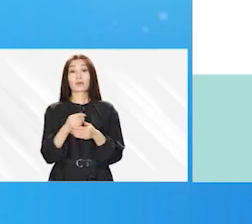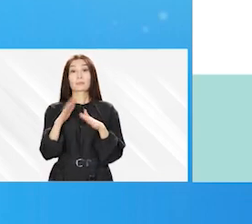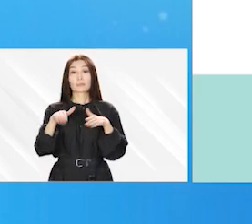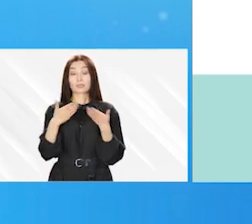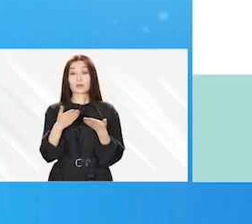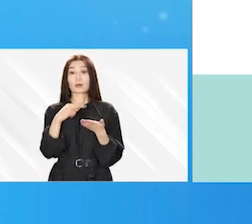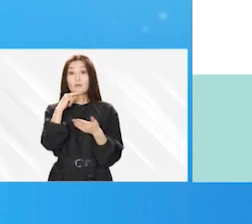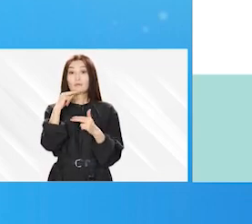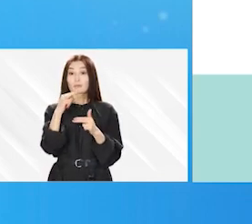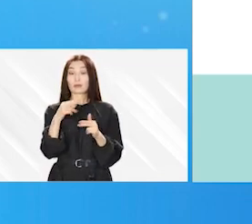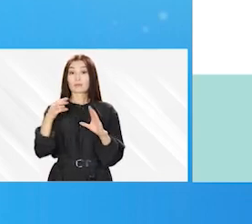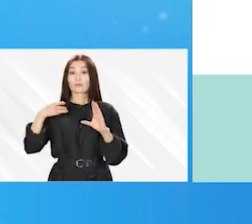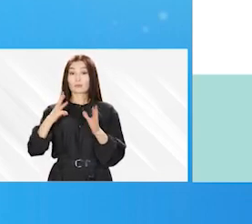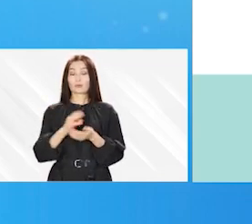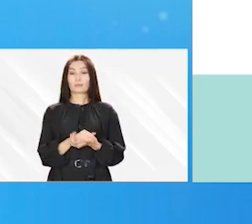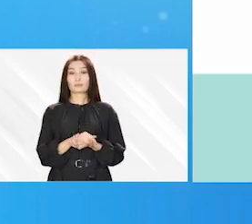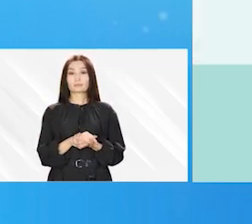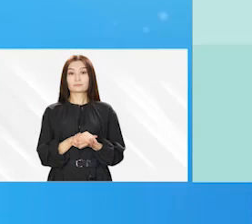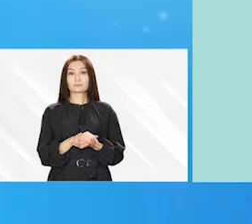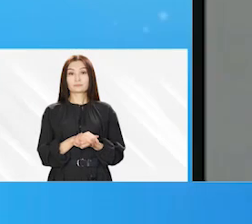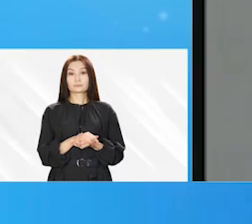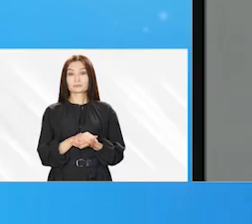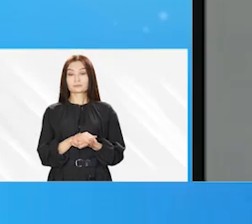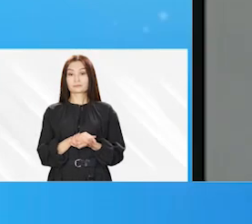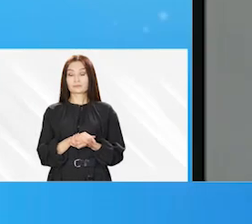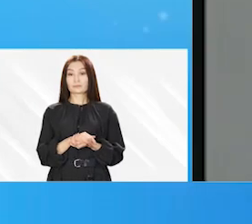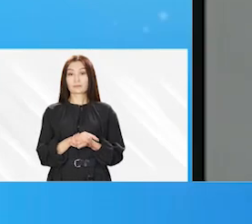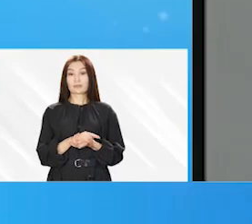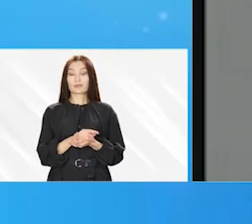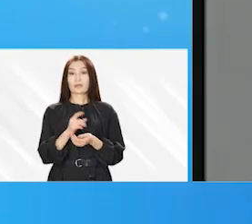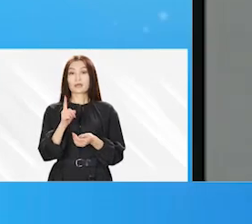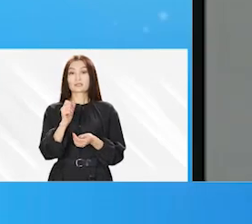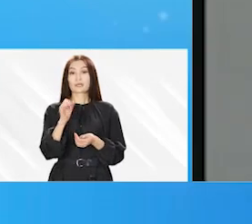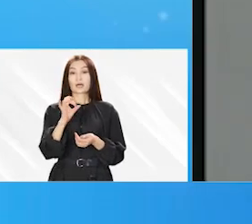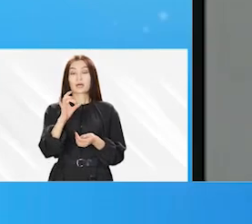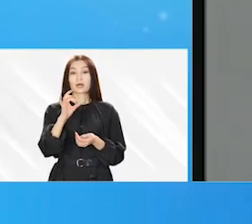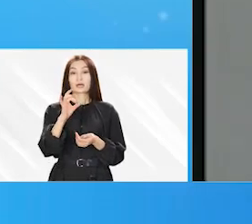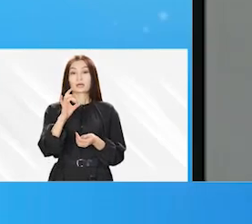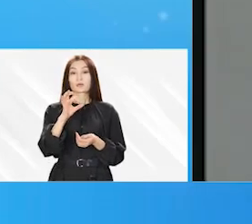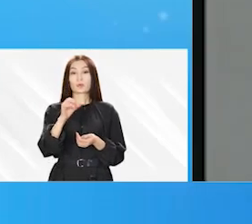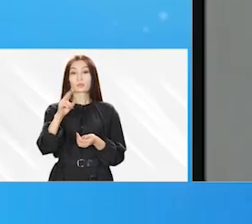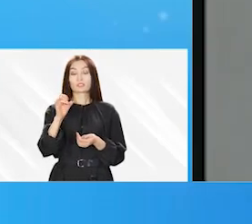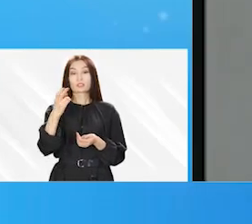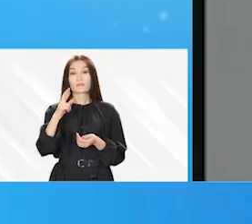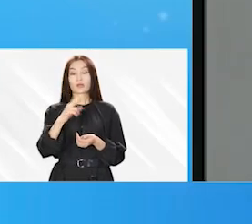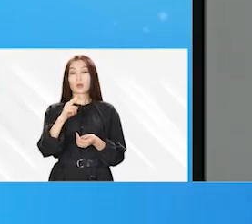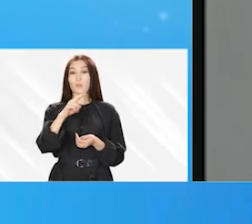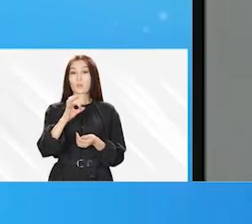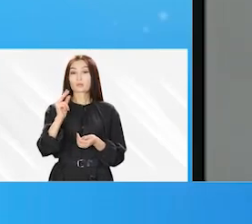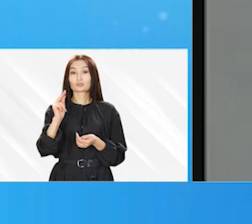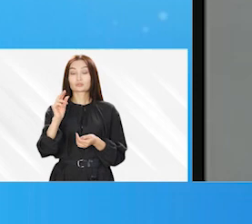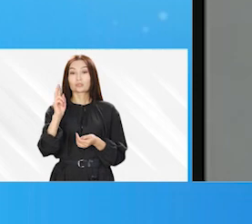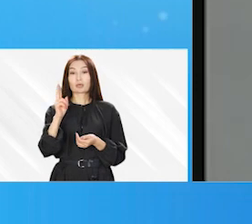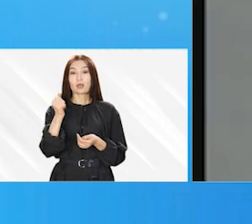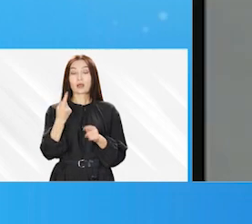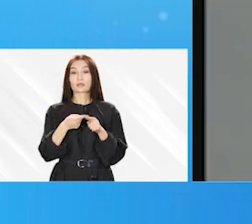вашему вниманию видео фрагмент зародышевая почкой из которой